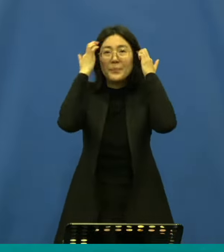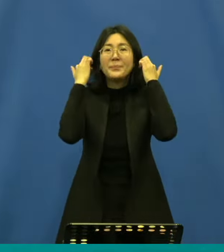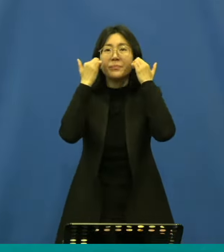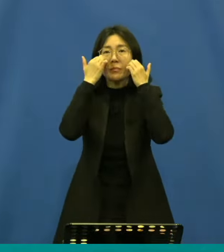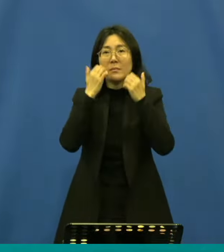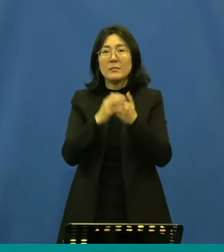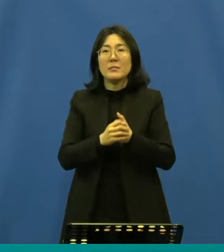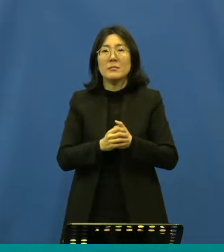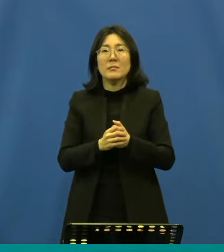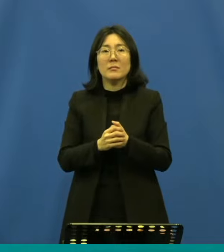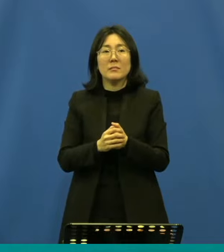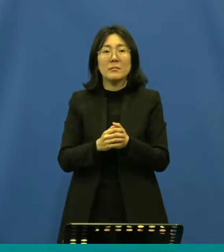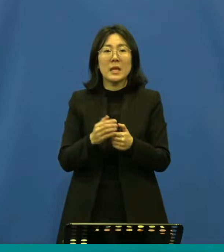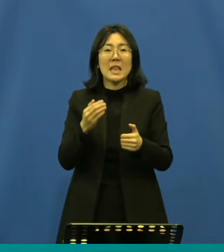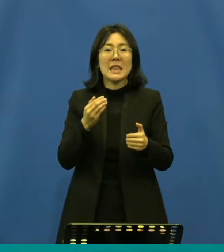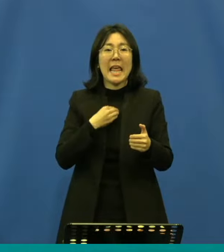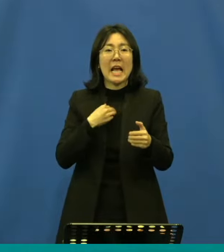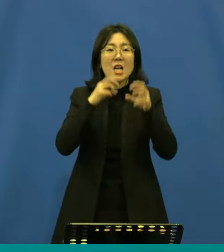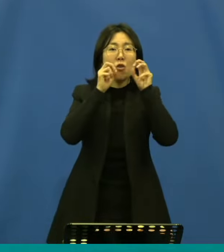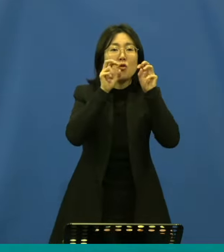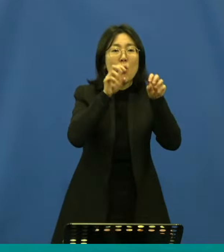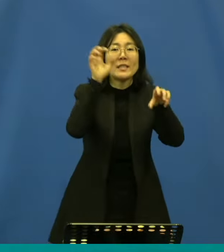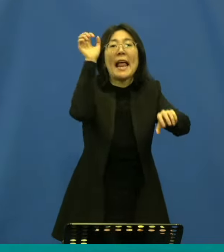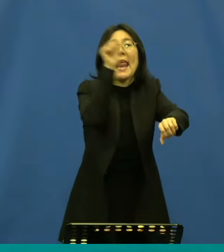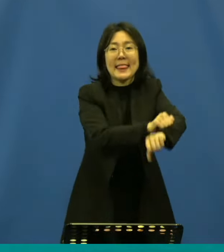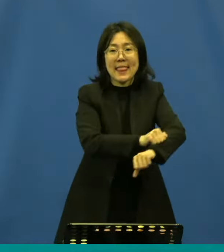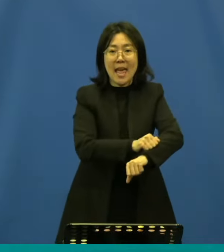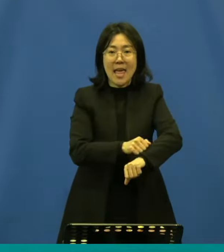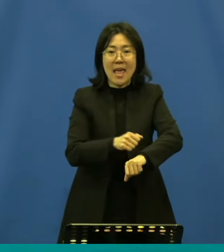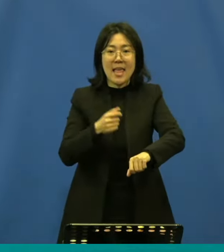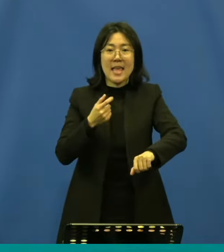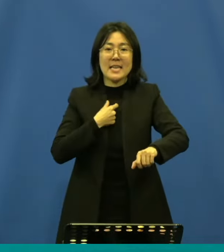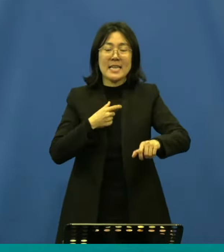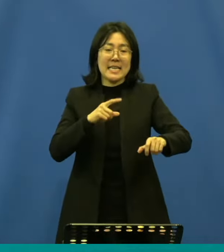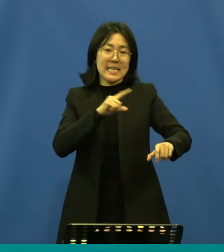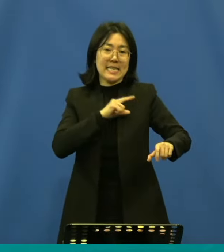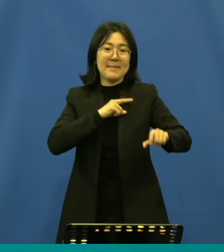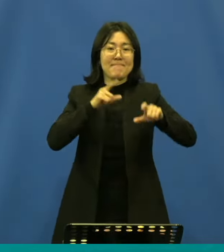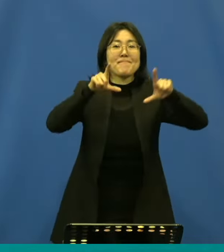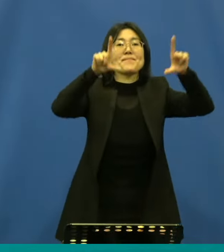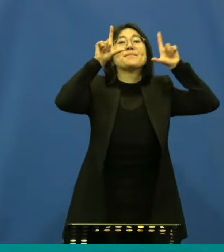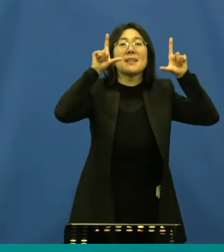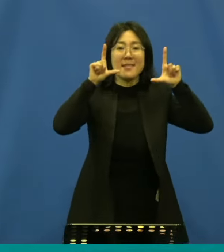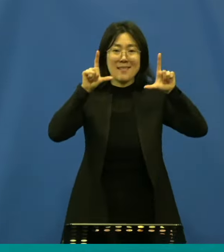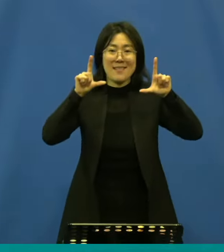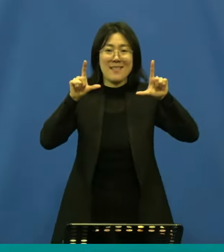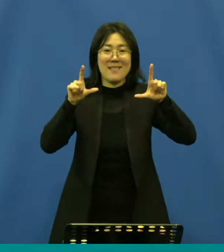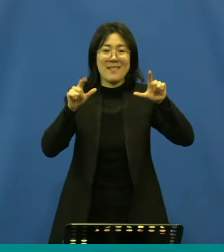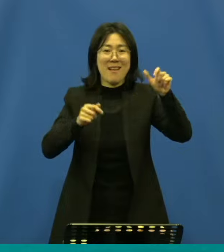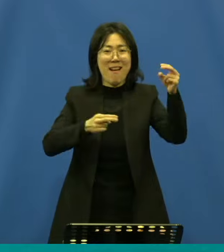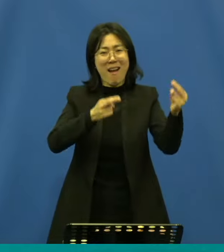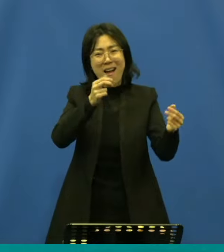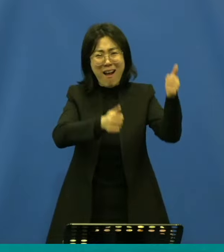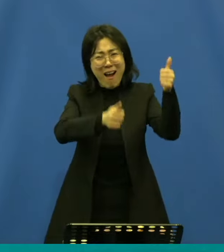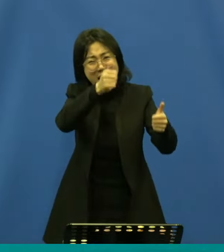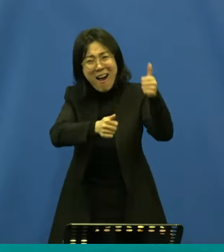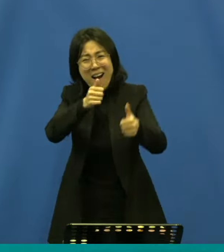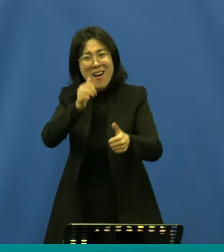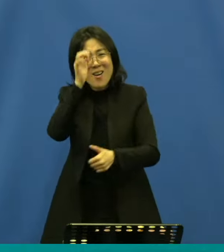서로 업적을 세우려고, 우리 이름을 드러내려고, 우리 단체의 이름을 드러내려고